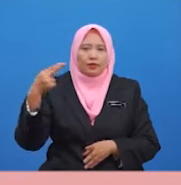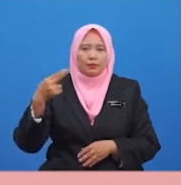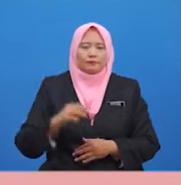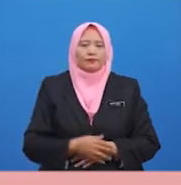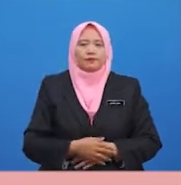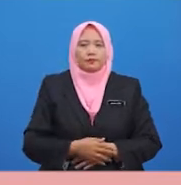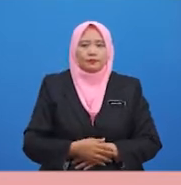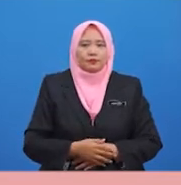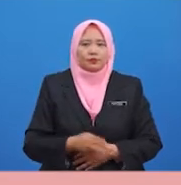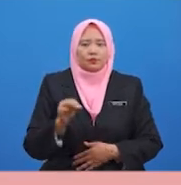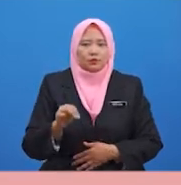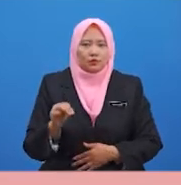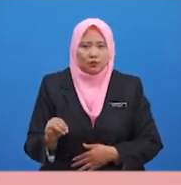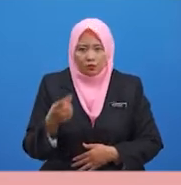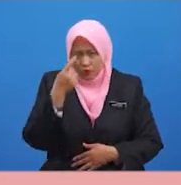bank.